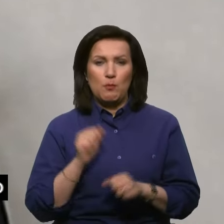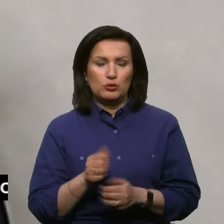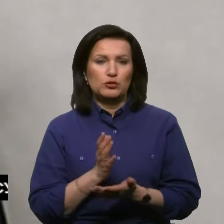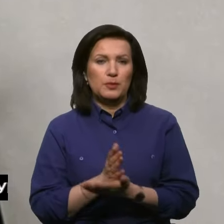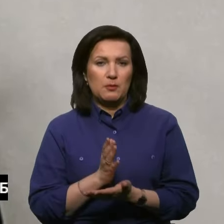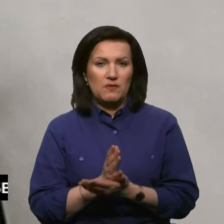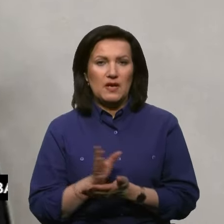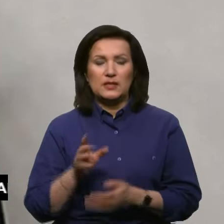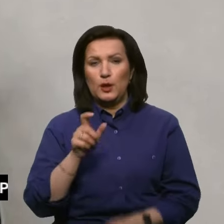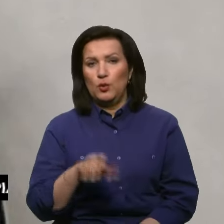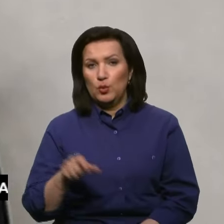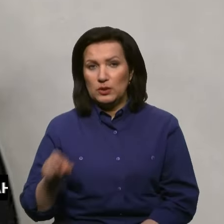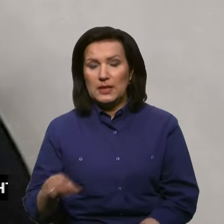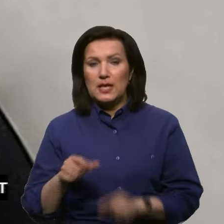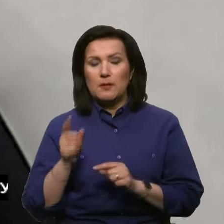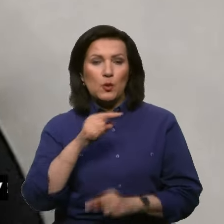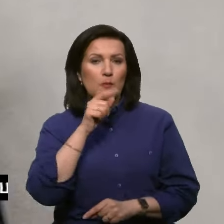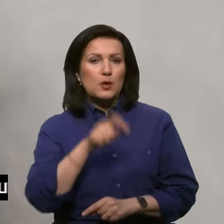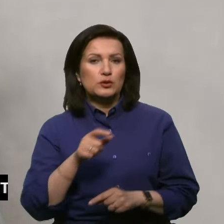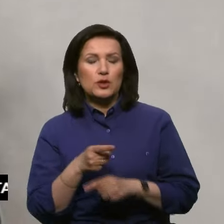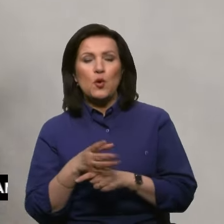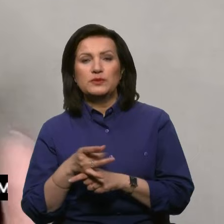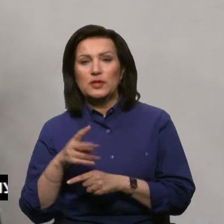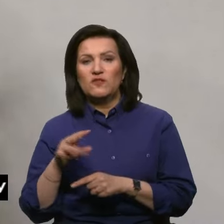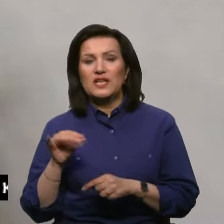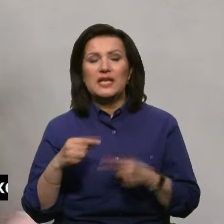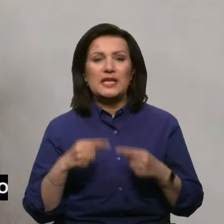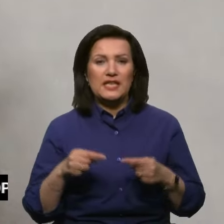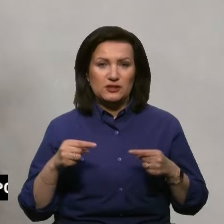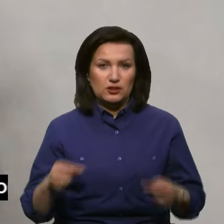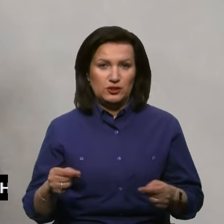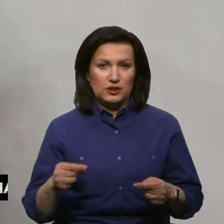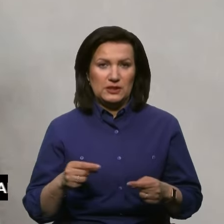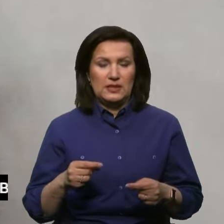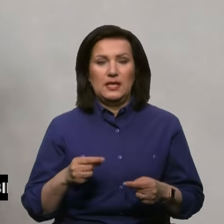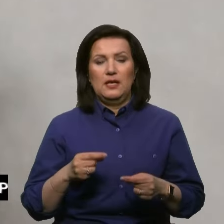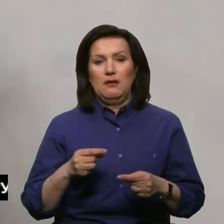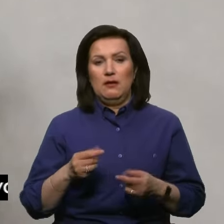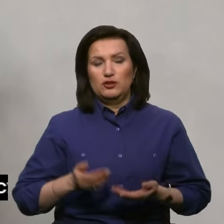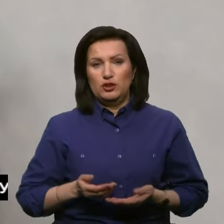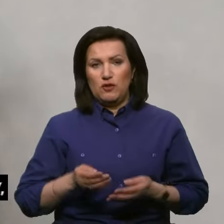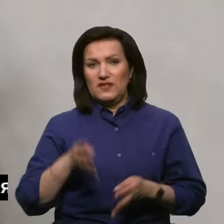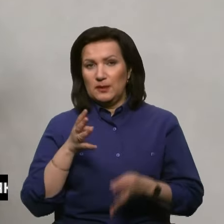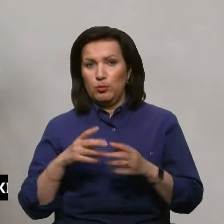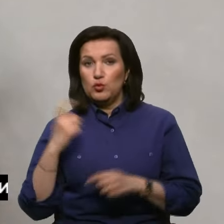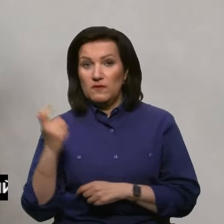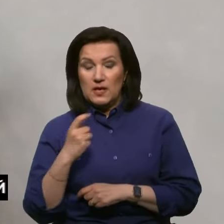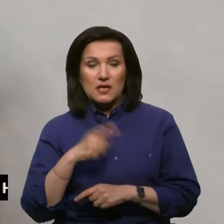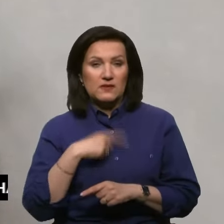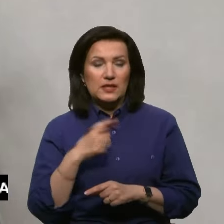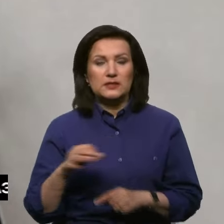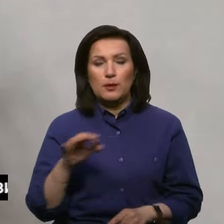можуть перебувати люди. Крім того, росіяни обстрілювали і інші житлові забудови Харкова. Йдеться